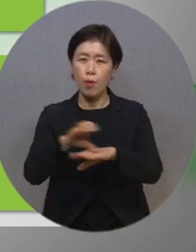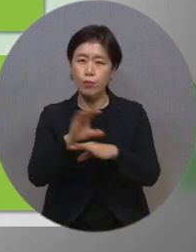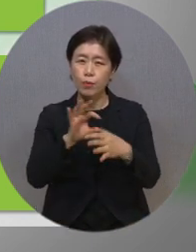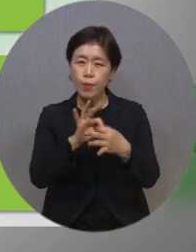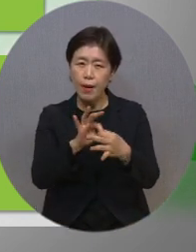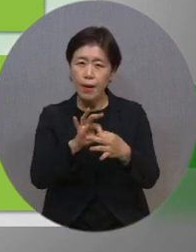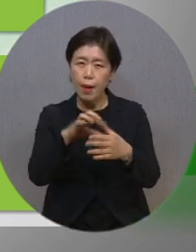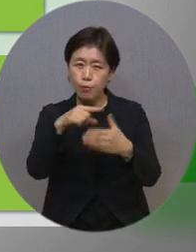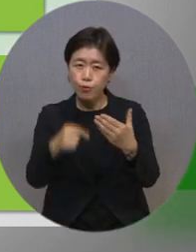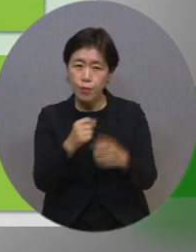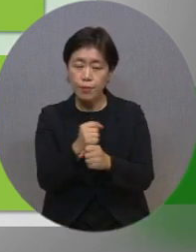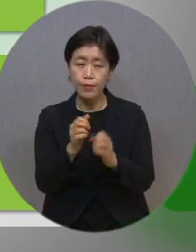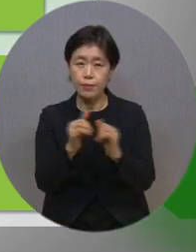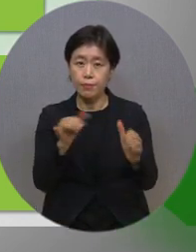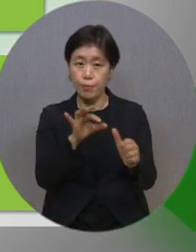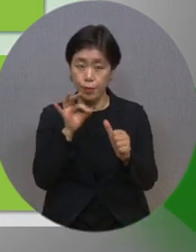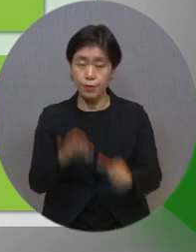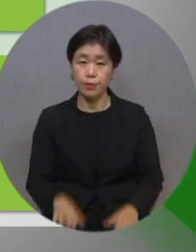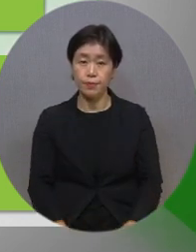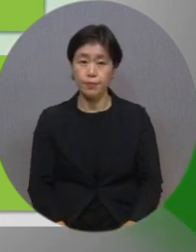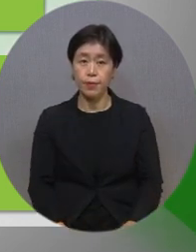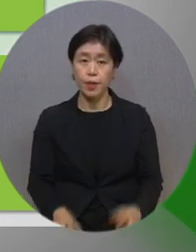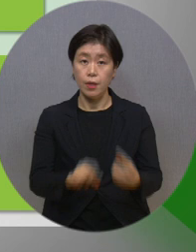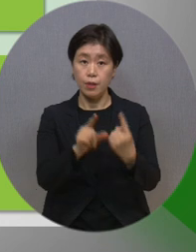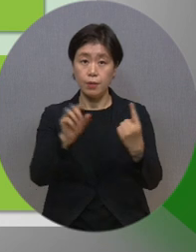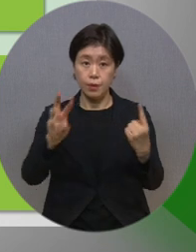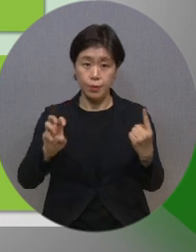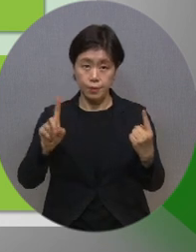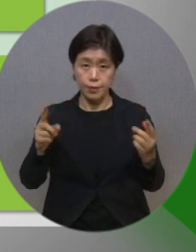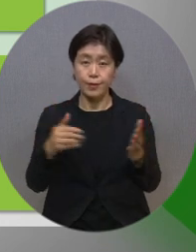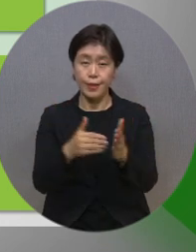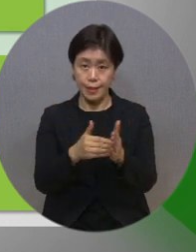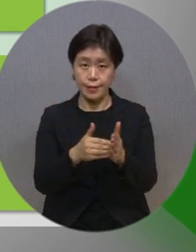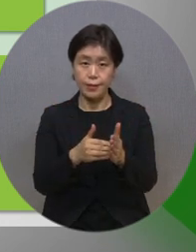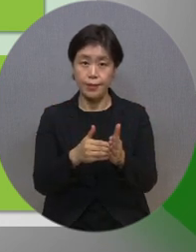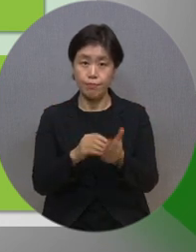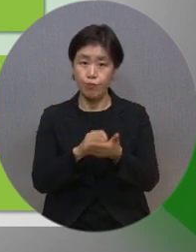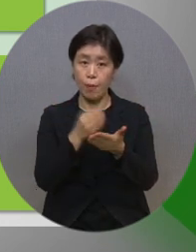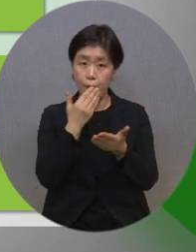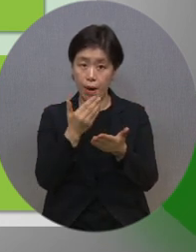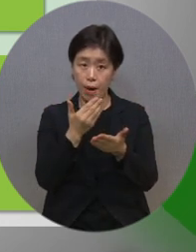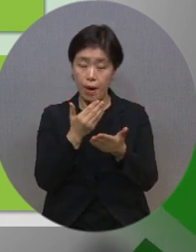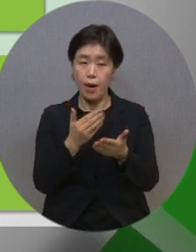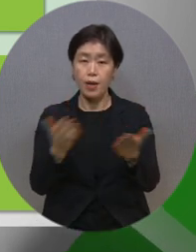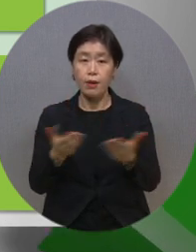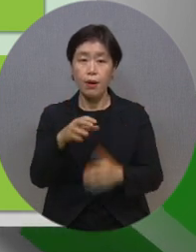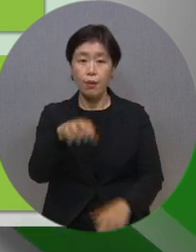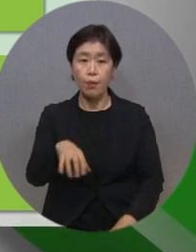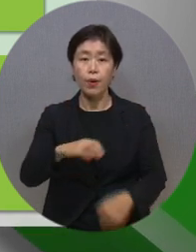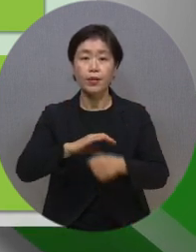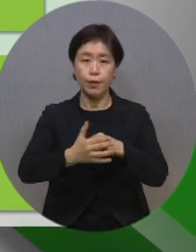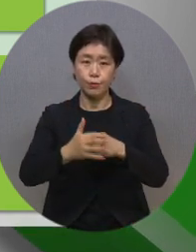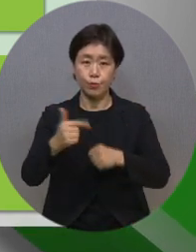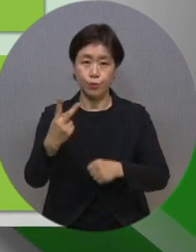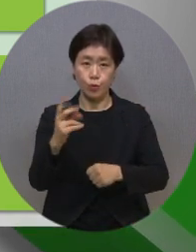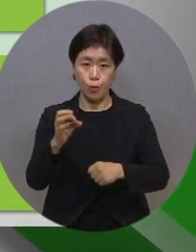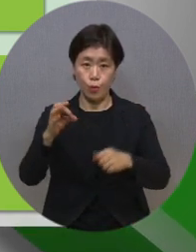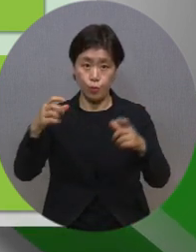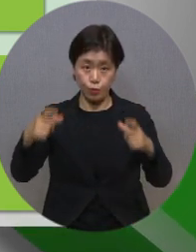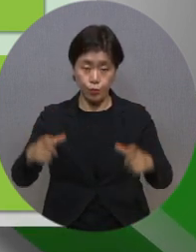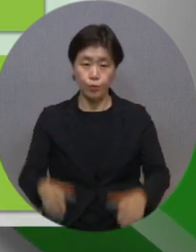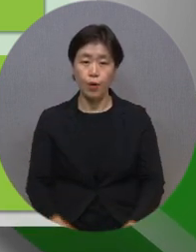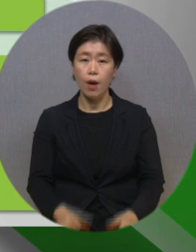1월 31일까지며 근무지는 대구시 동구입니다. 경력과 학력은 무관하며